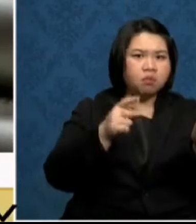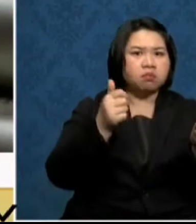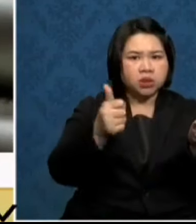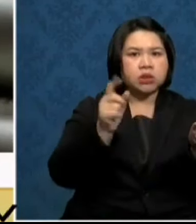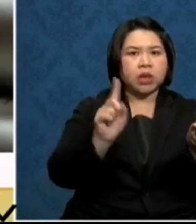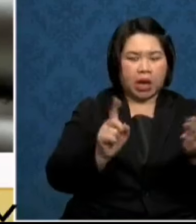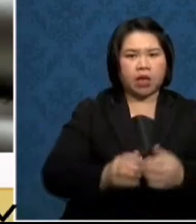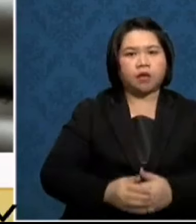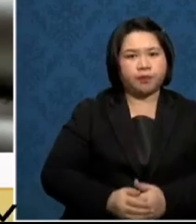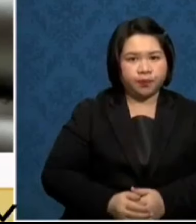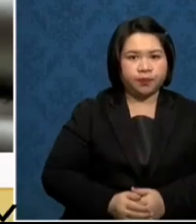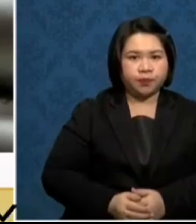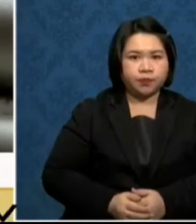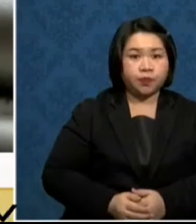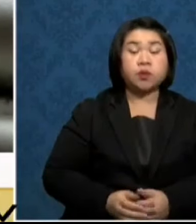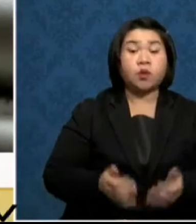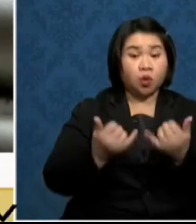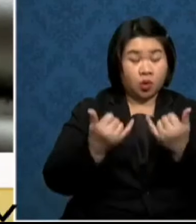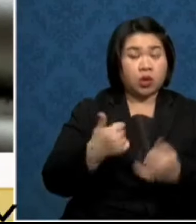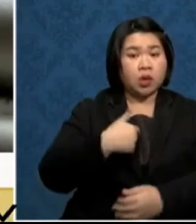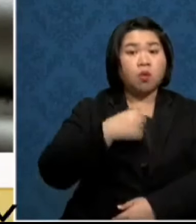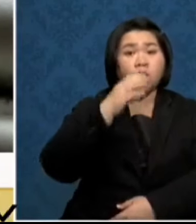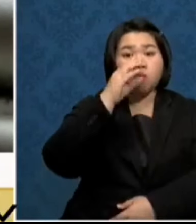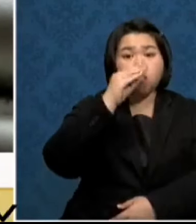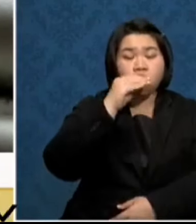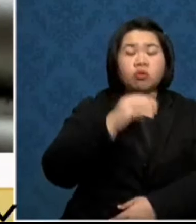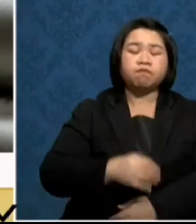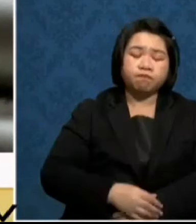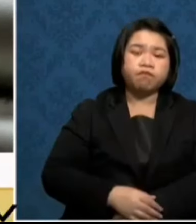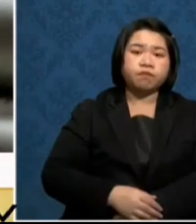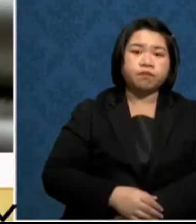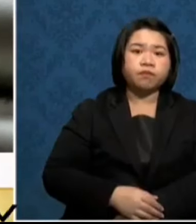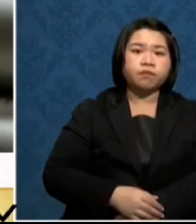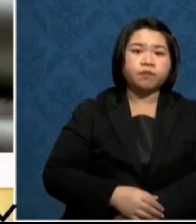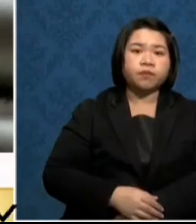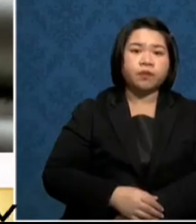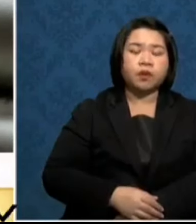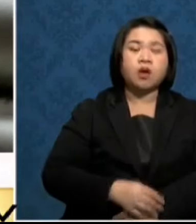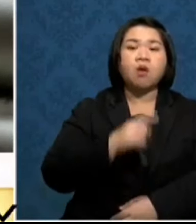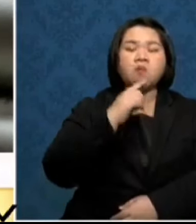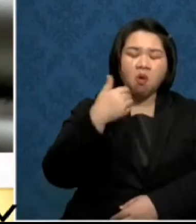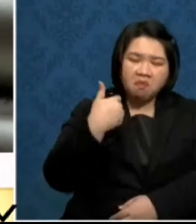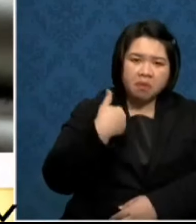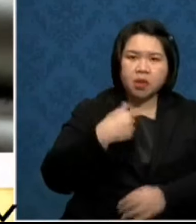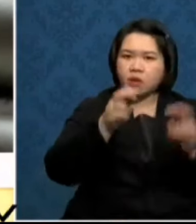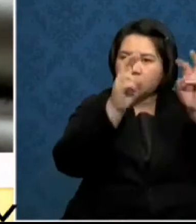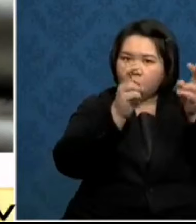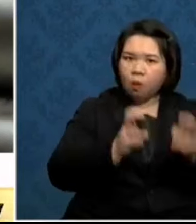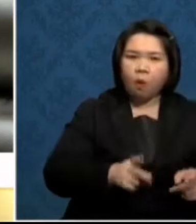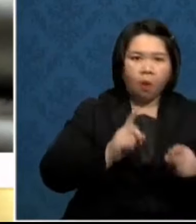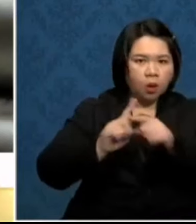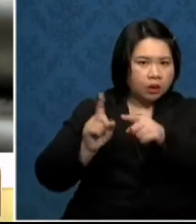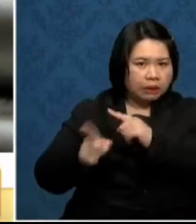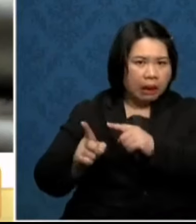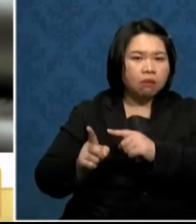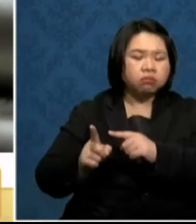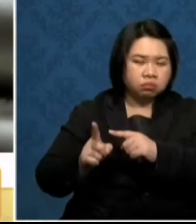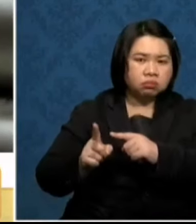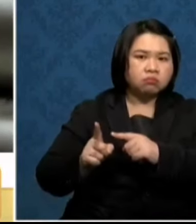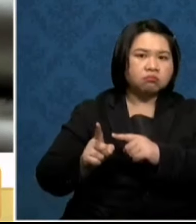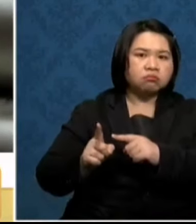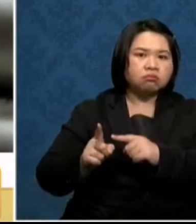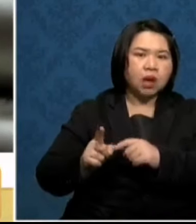ประเทศที่กระผมต้องพูดวันนี้อีกรอบก็เพราะว่ายังมีอีกหลายเรื่องที่